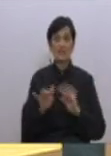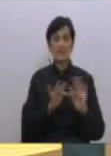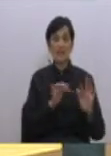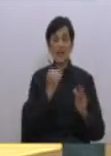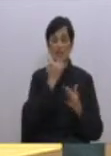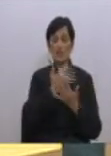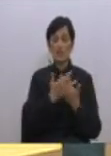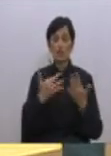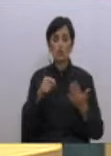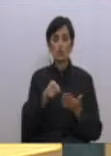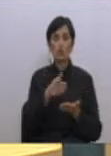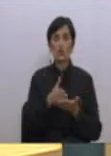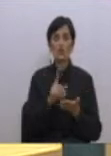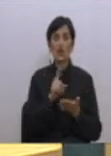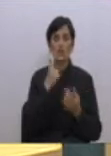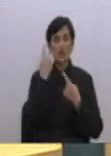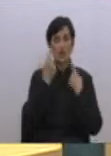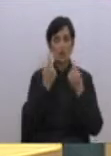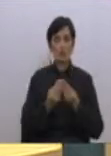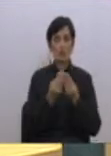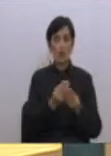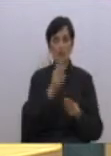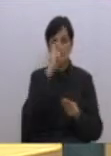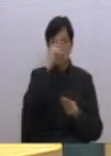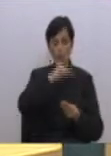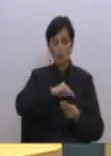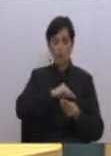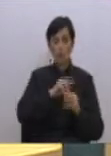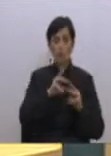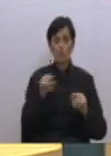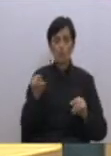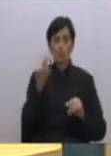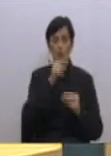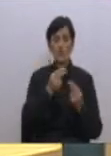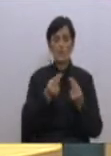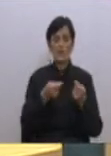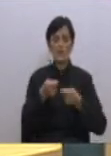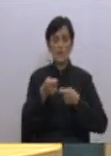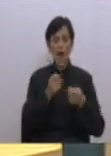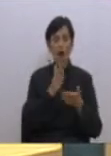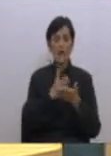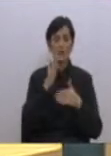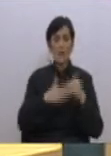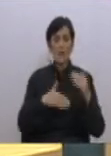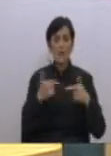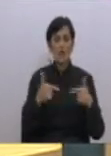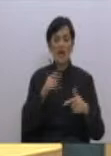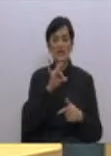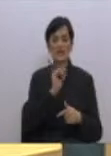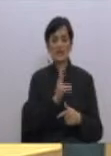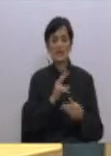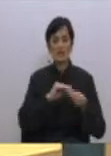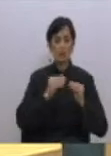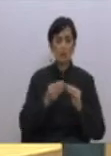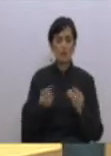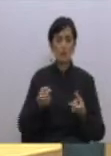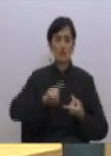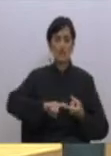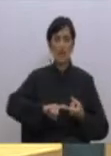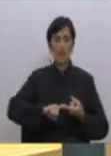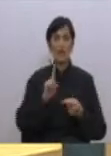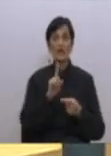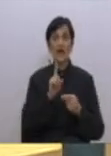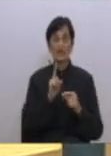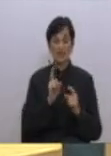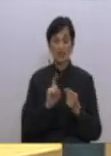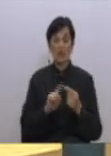instrumente răz cuvânt de informație să ajungă la obiectiv finanțe bine martui să arse bolii practici să risce bine să da gamotul bine să